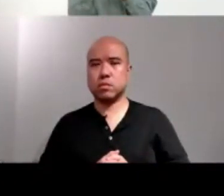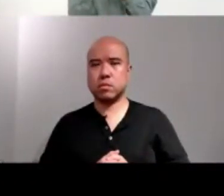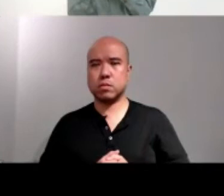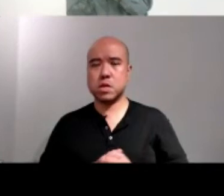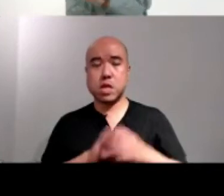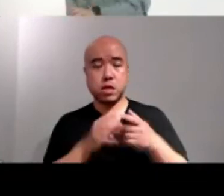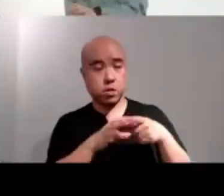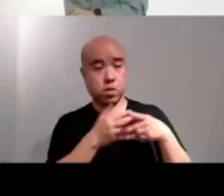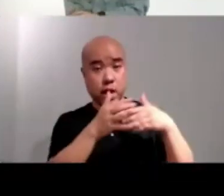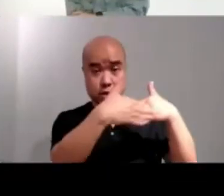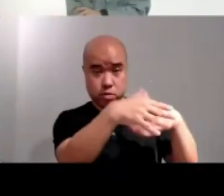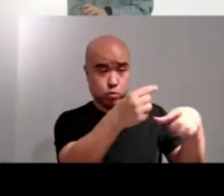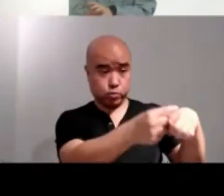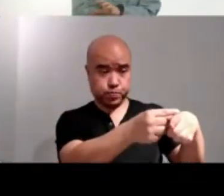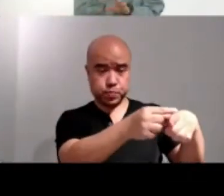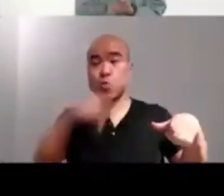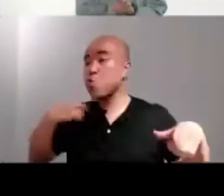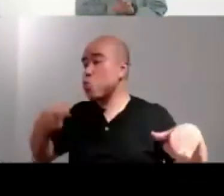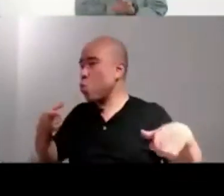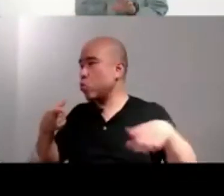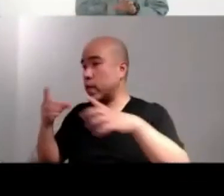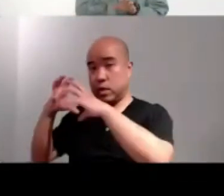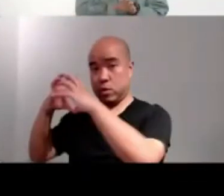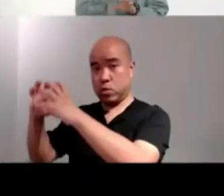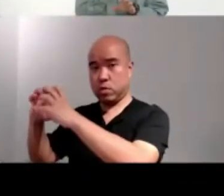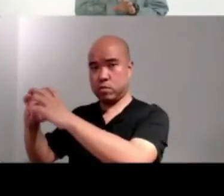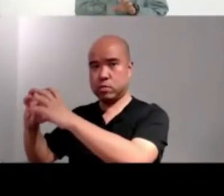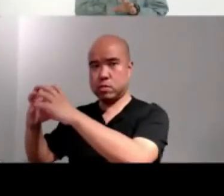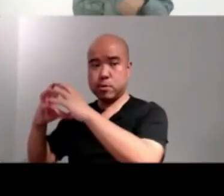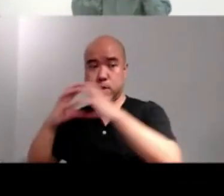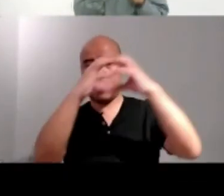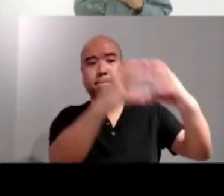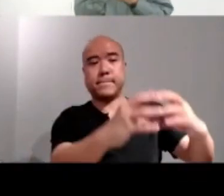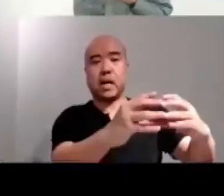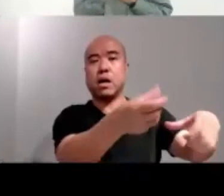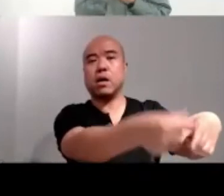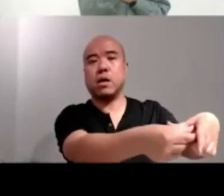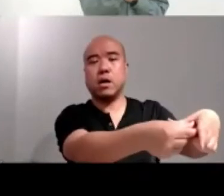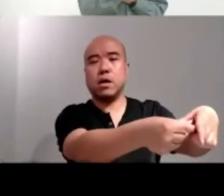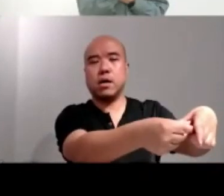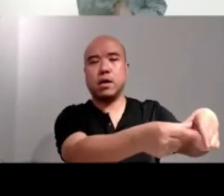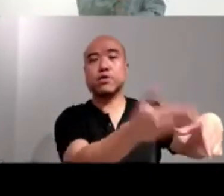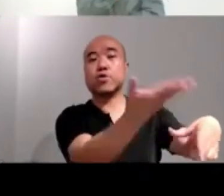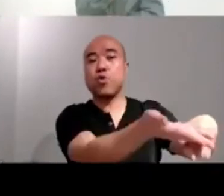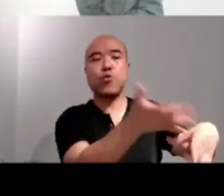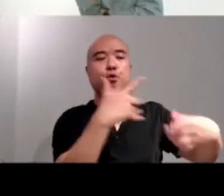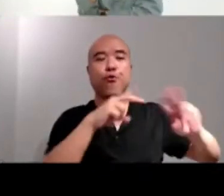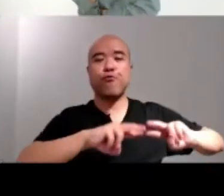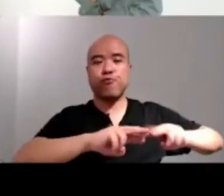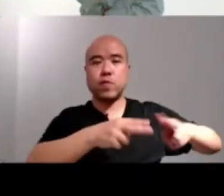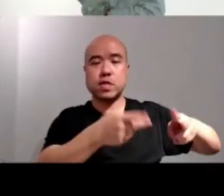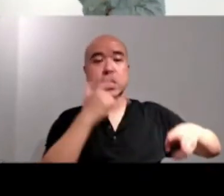生了一樣新的業務出來，這個就是我們、做這個社會企業的一個方法